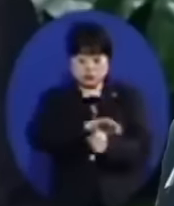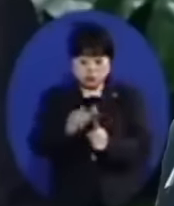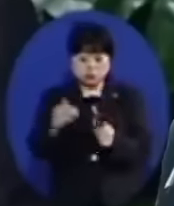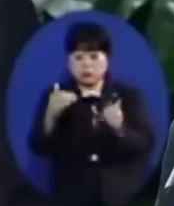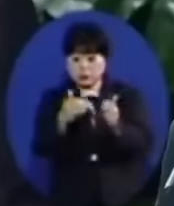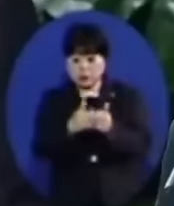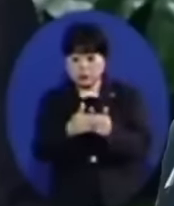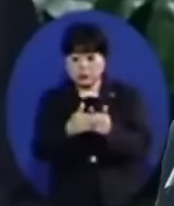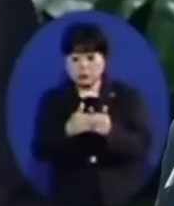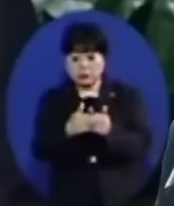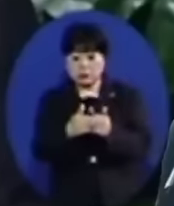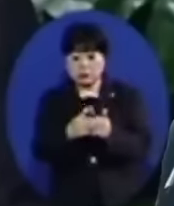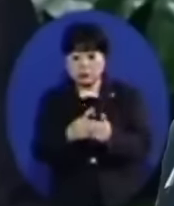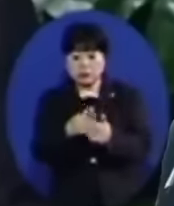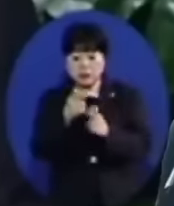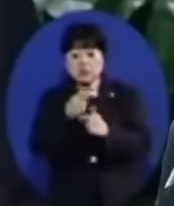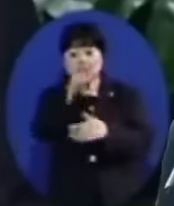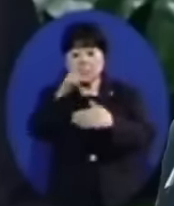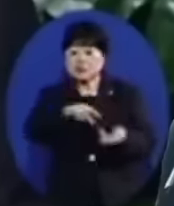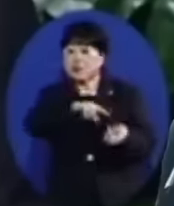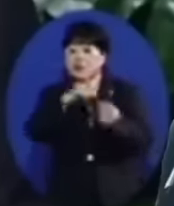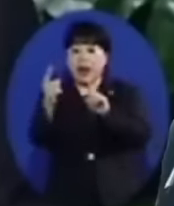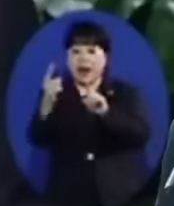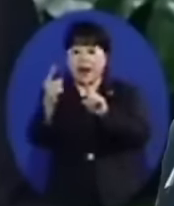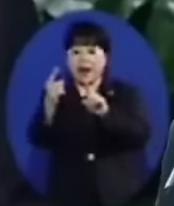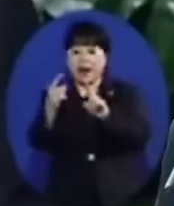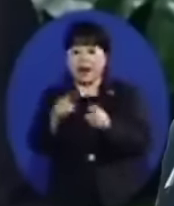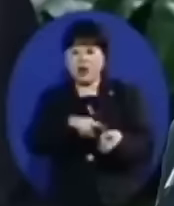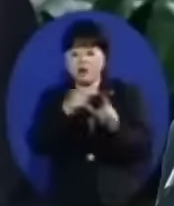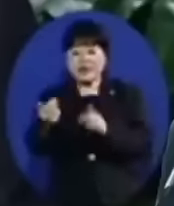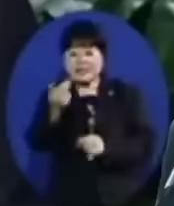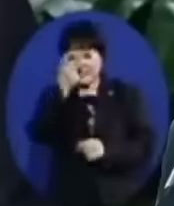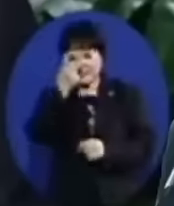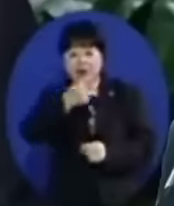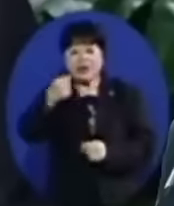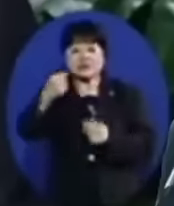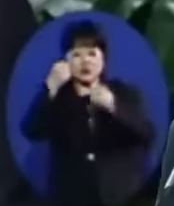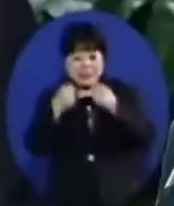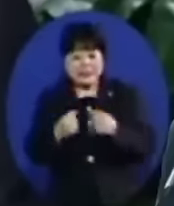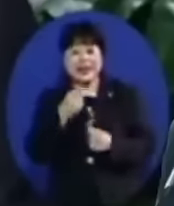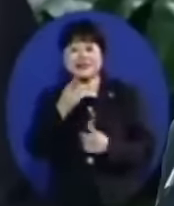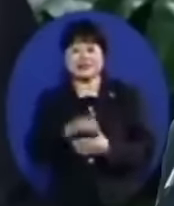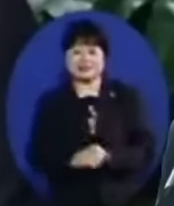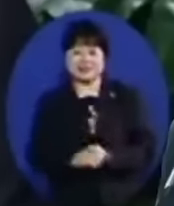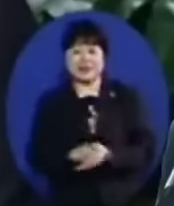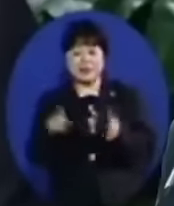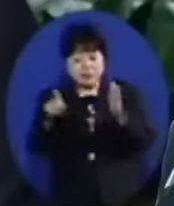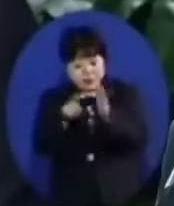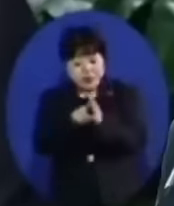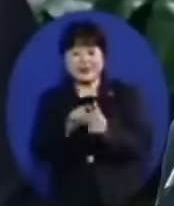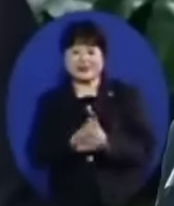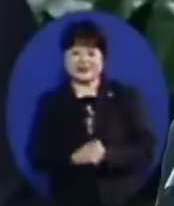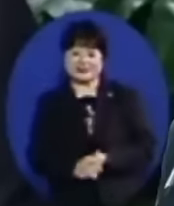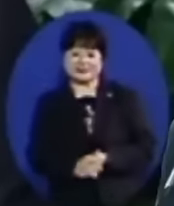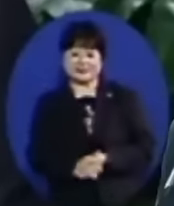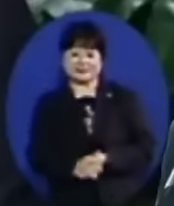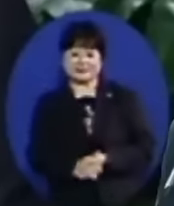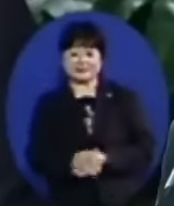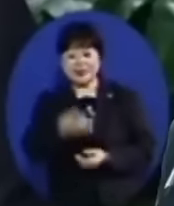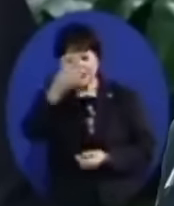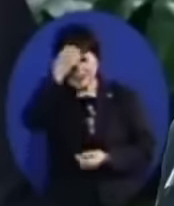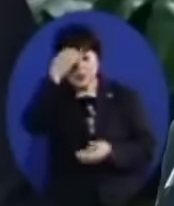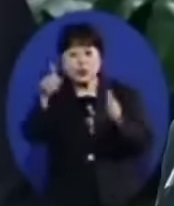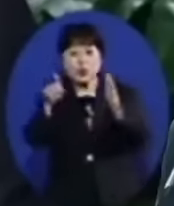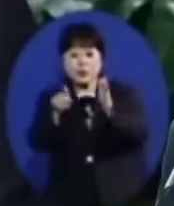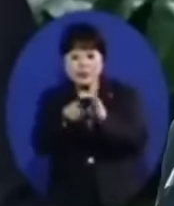되고 그리스도 안에서 부활해서 부활의 생명을 가지고 산다. 그걸 믿는 것입니다. 기독교